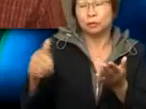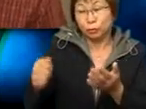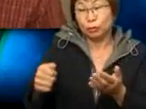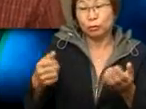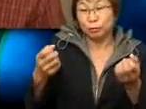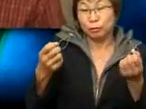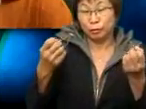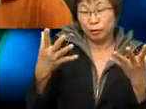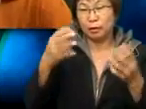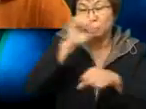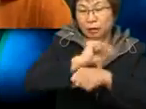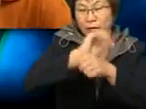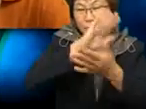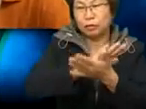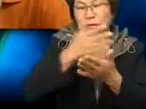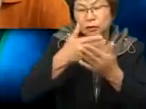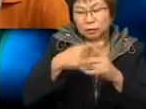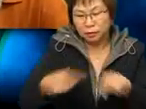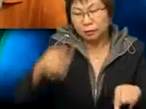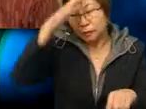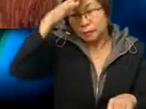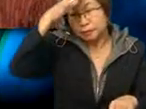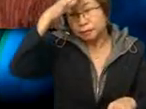kerja sekolah. Tapi ayah...